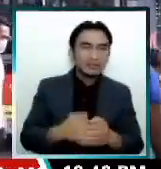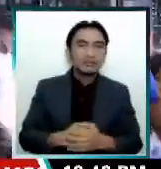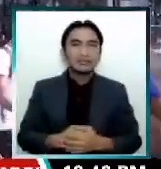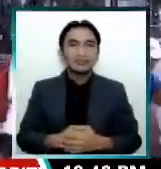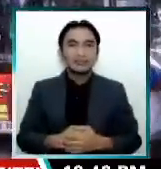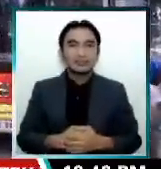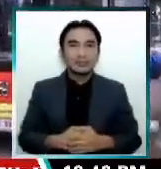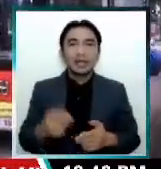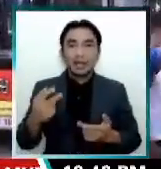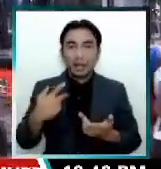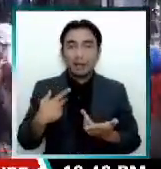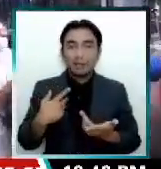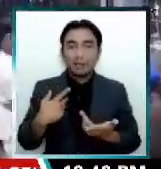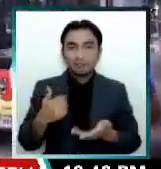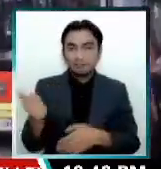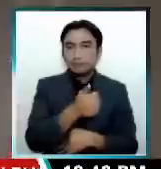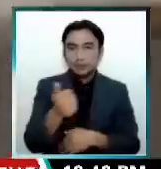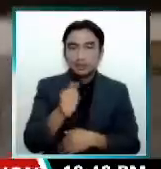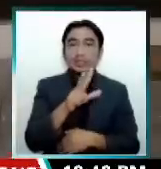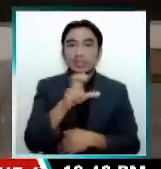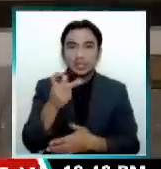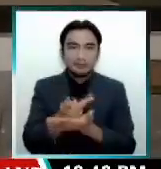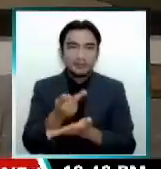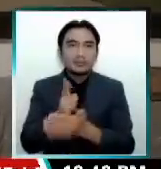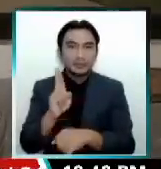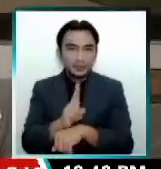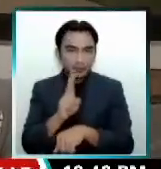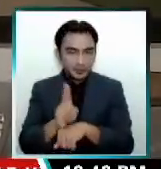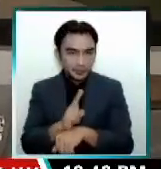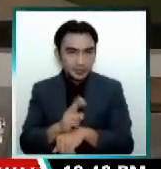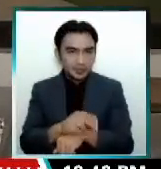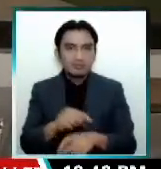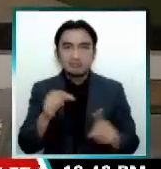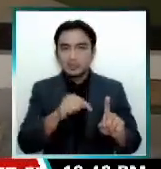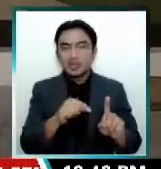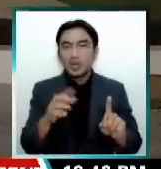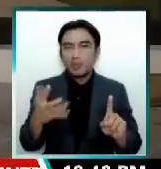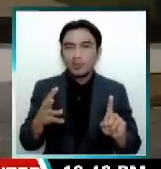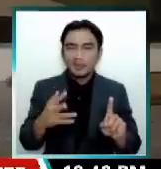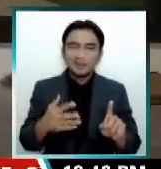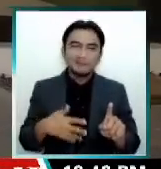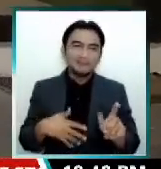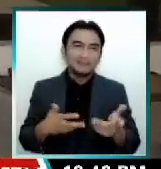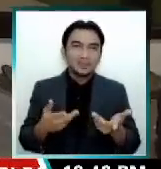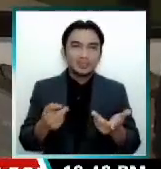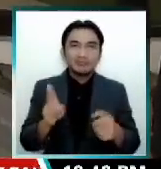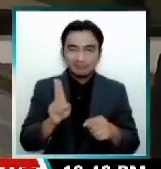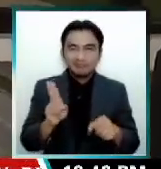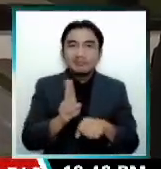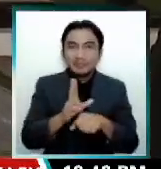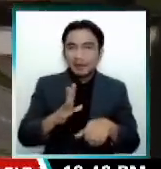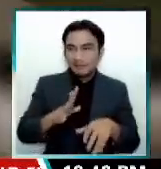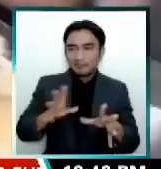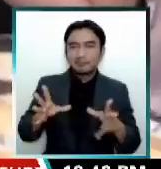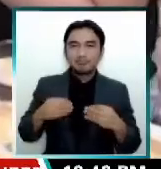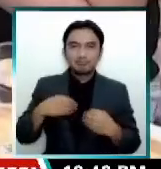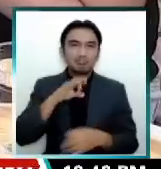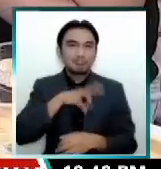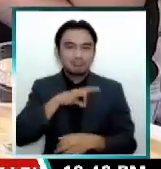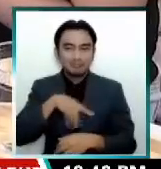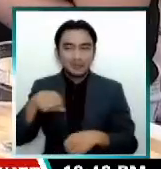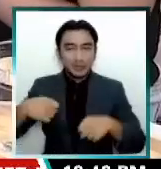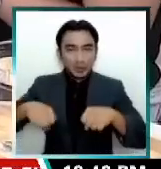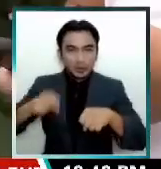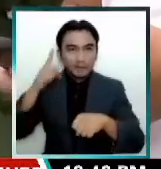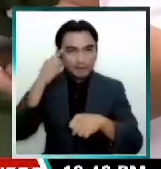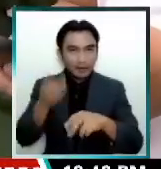300 pesos ang nagagastos niya araw-araw. Kaya wala raw siyang panghihinayang na sa motor niya ginastos ang naipon at bonus. Tulad